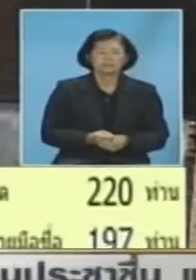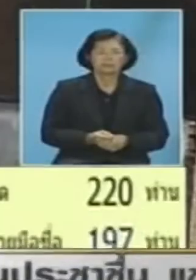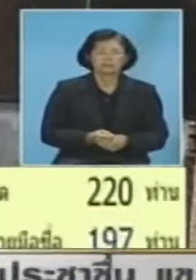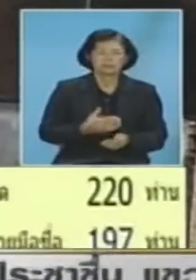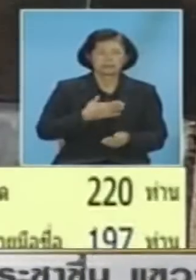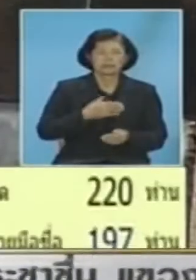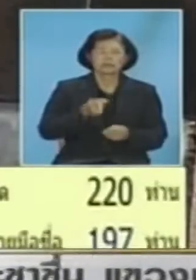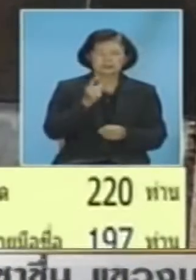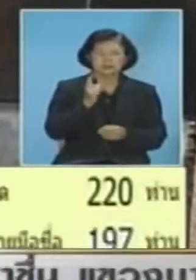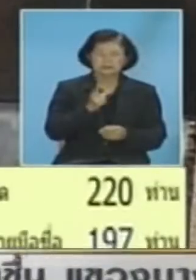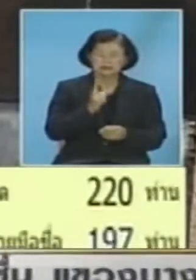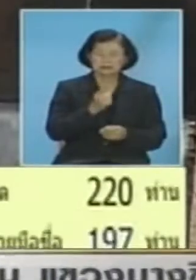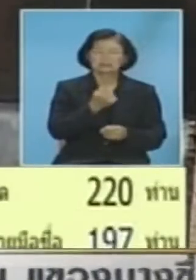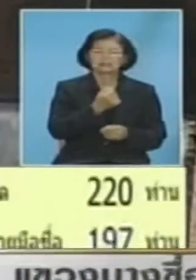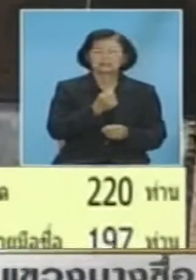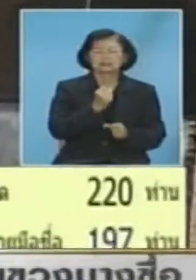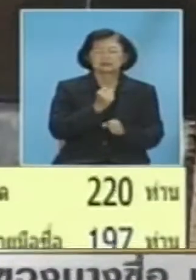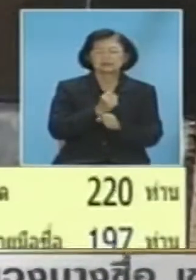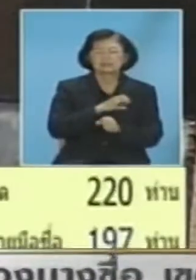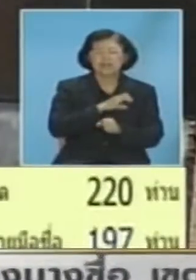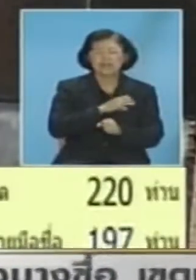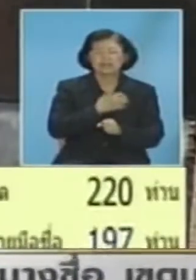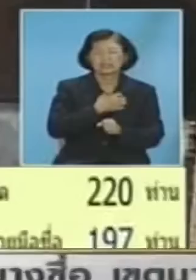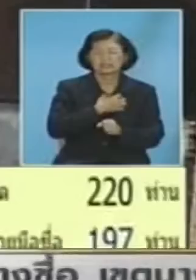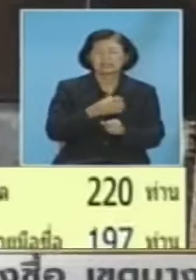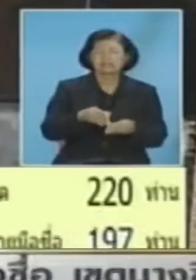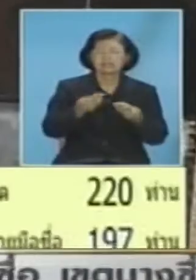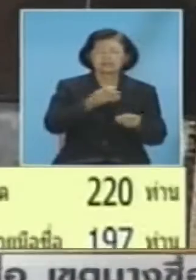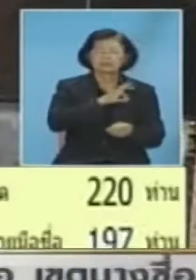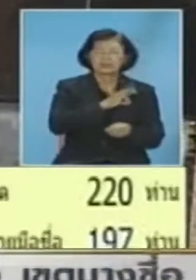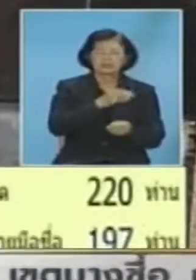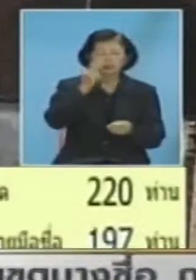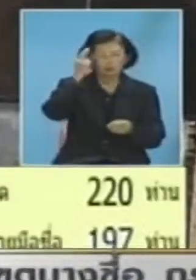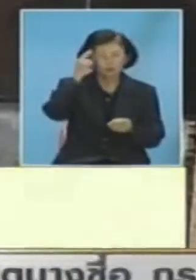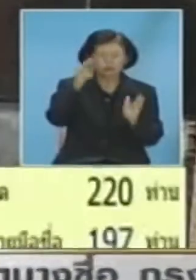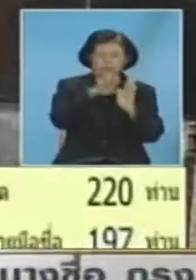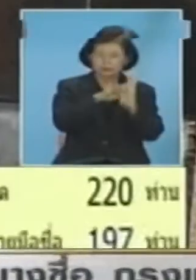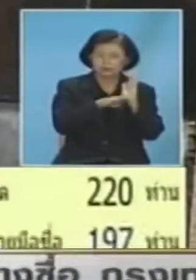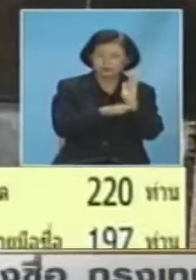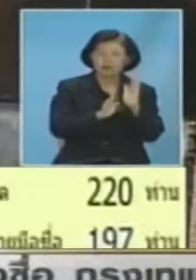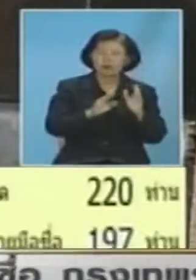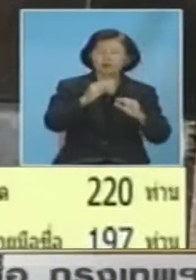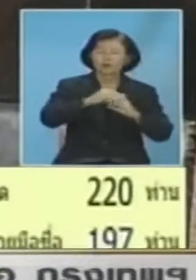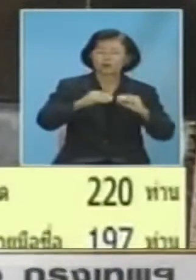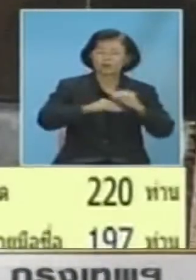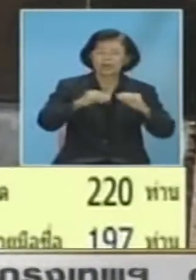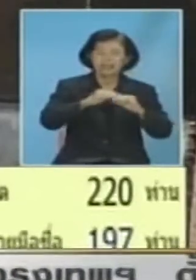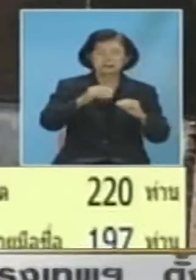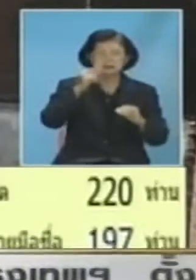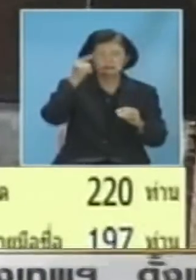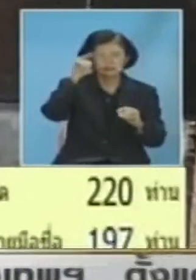ฉันมีความจริงใจค่ะที่จะทำให้สมาชิกเข้าใจในรายละเอียดของโครงการโดยไม่มีเจตนาเป็นอย่างอื่นค่ะ